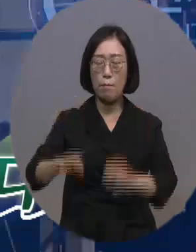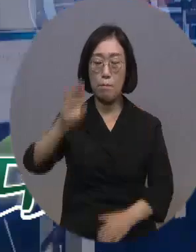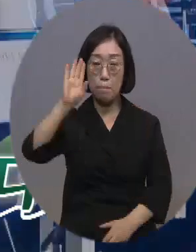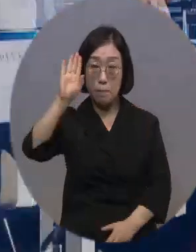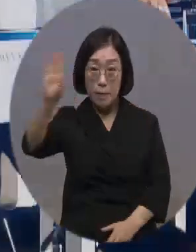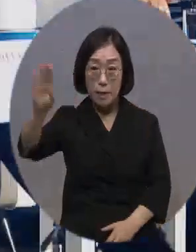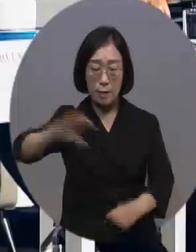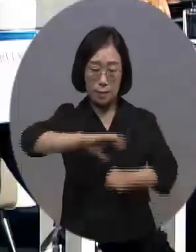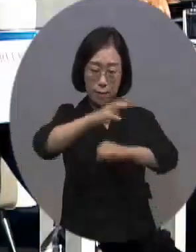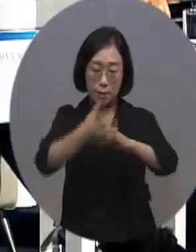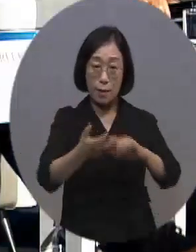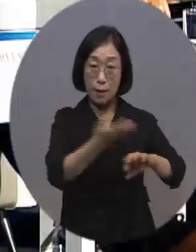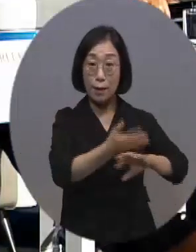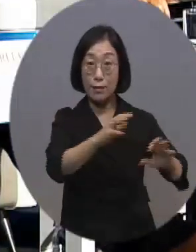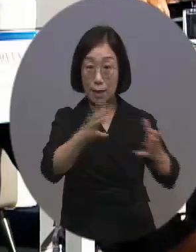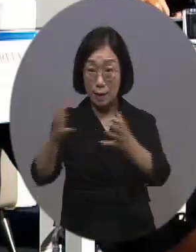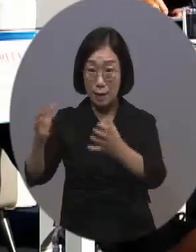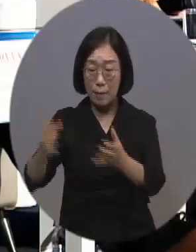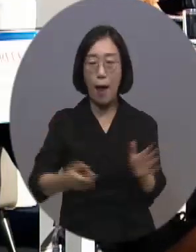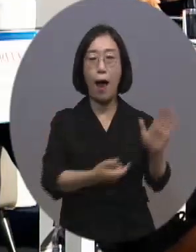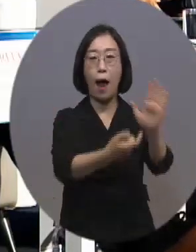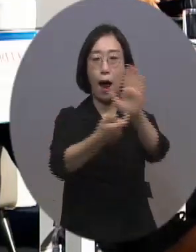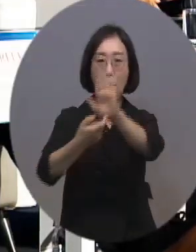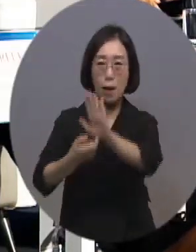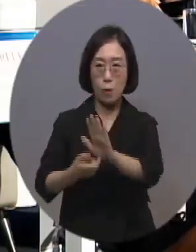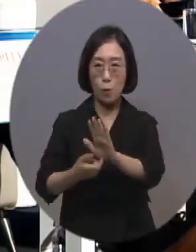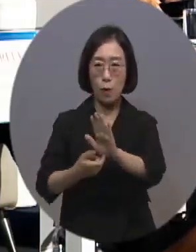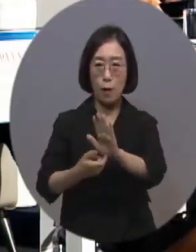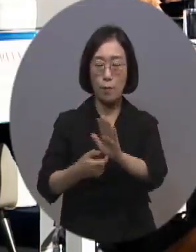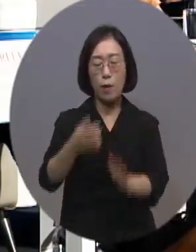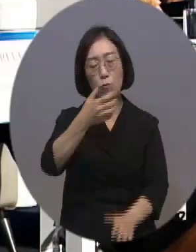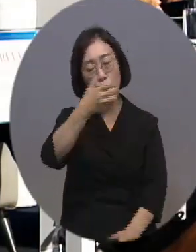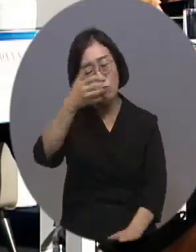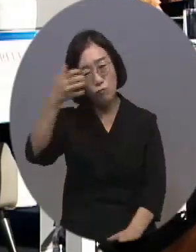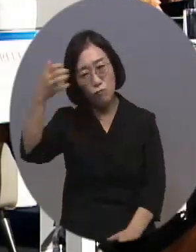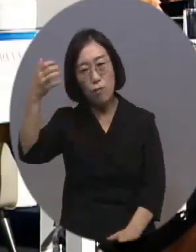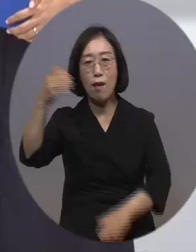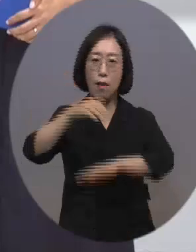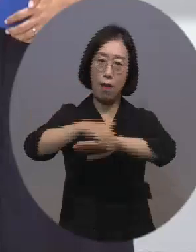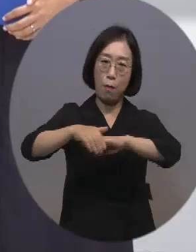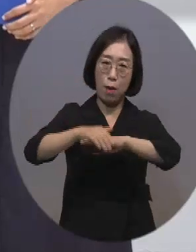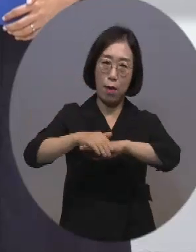세계 시민들에게 알리고 함께 그리는 시간이 되었기를 바랍니다.